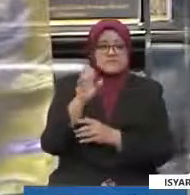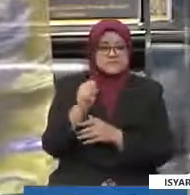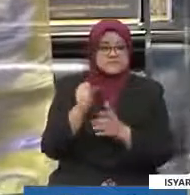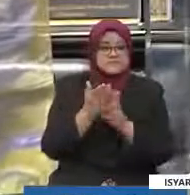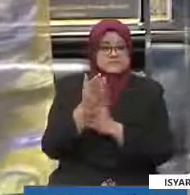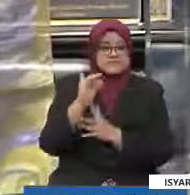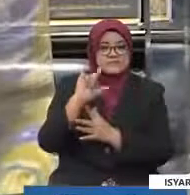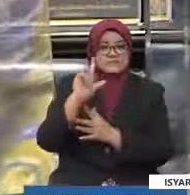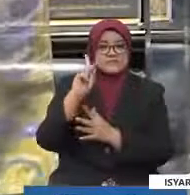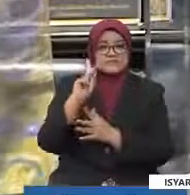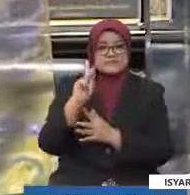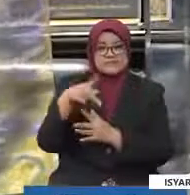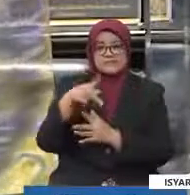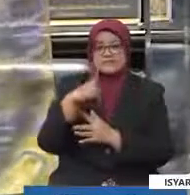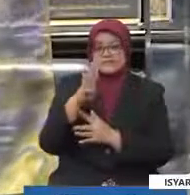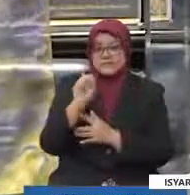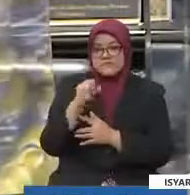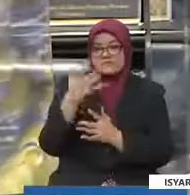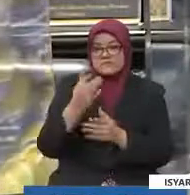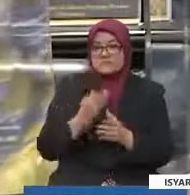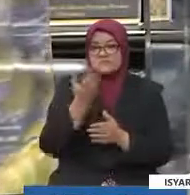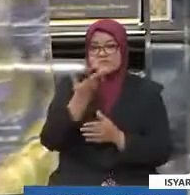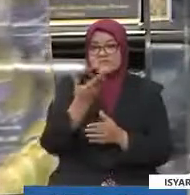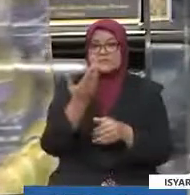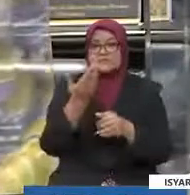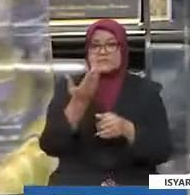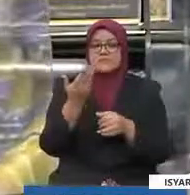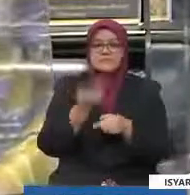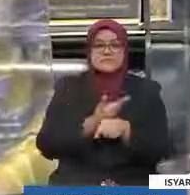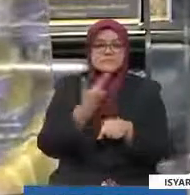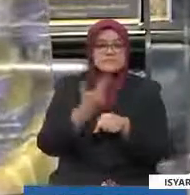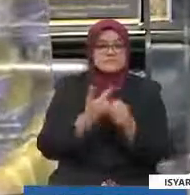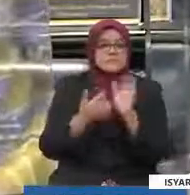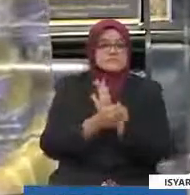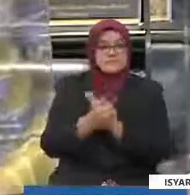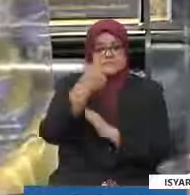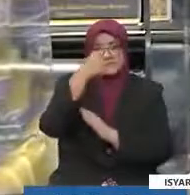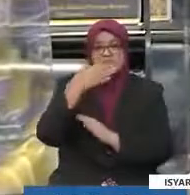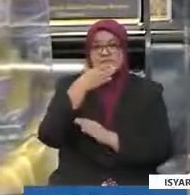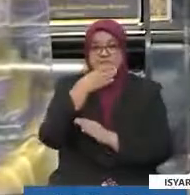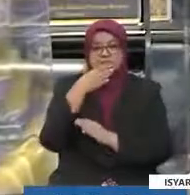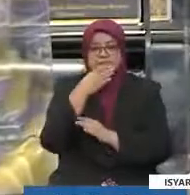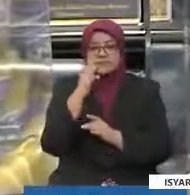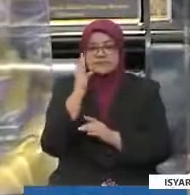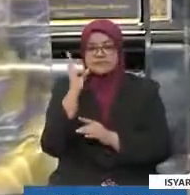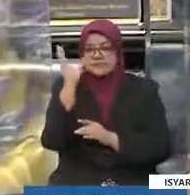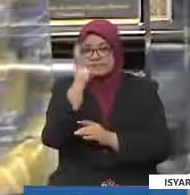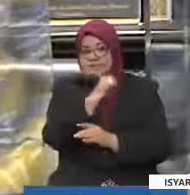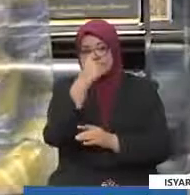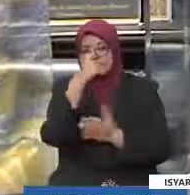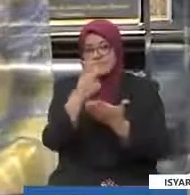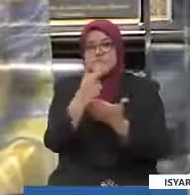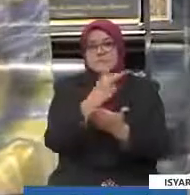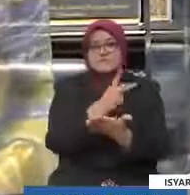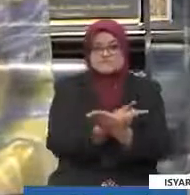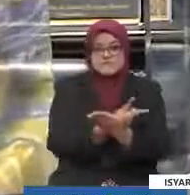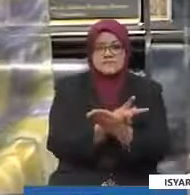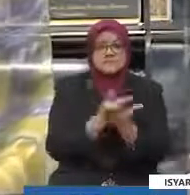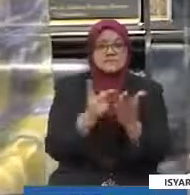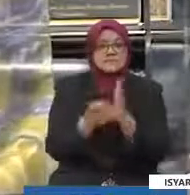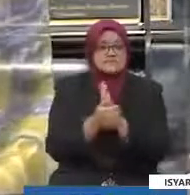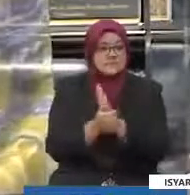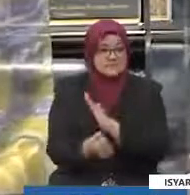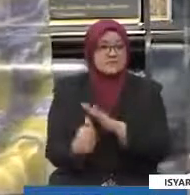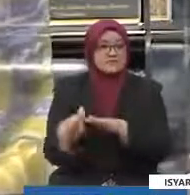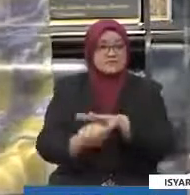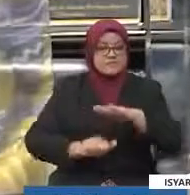KBS melalui ILKBS telah menawarkan latihan kemahiran sepenuh masa kepada belia yang tercicir bagi kursus-kursus soft